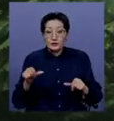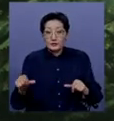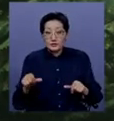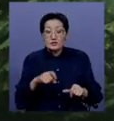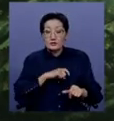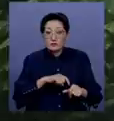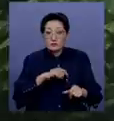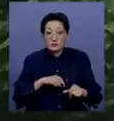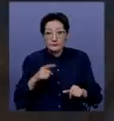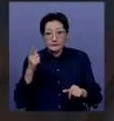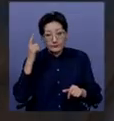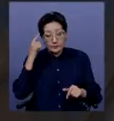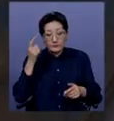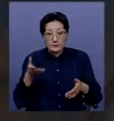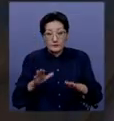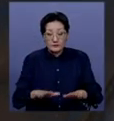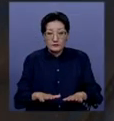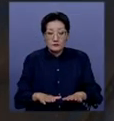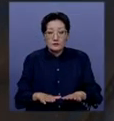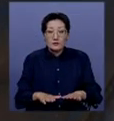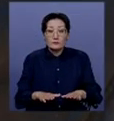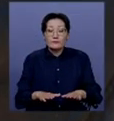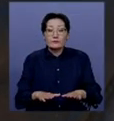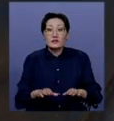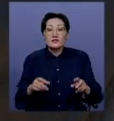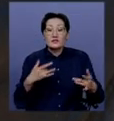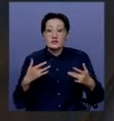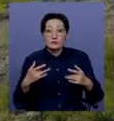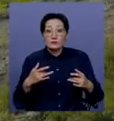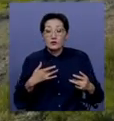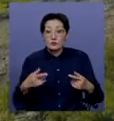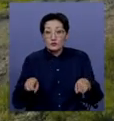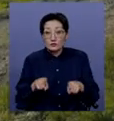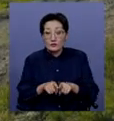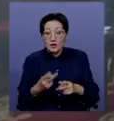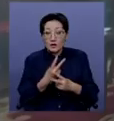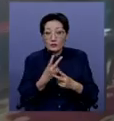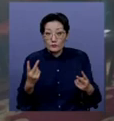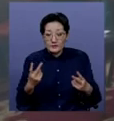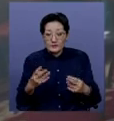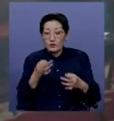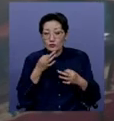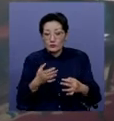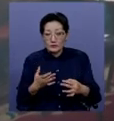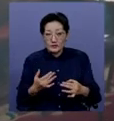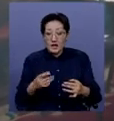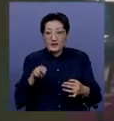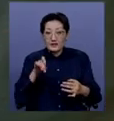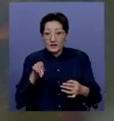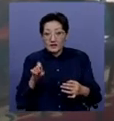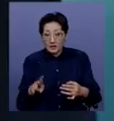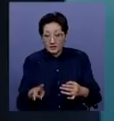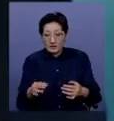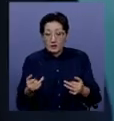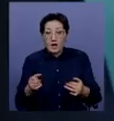ерекшеліктерімен есімізде қалды. Теріс қақпай театрының әртісі ретінде де көрерменнің ыстығы ықыласына бөленген Дархан